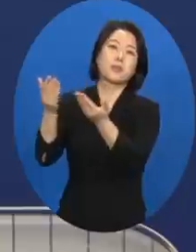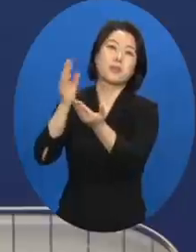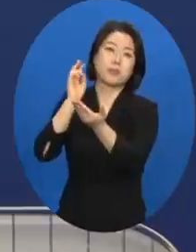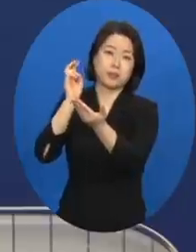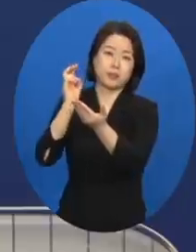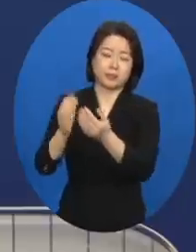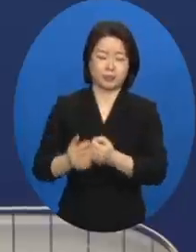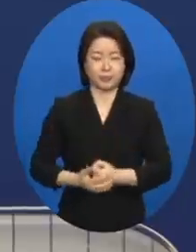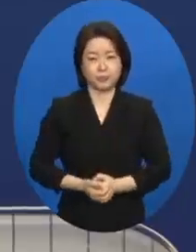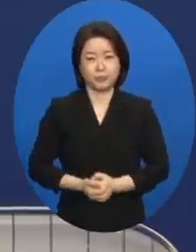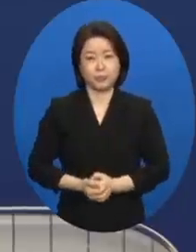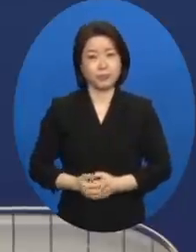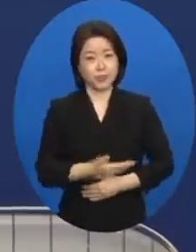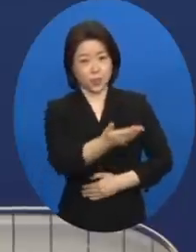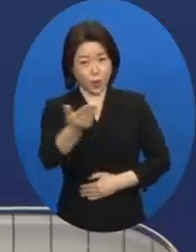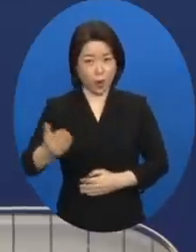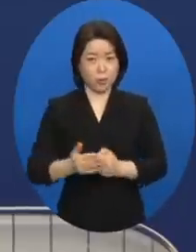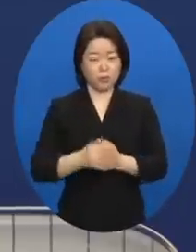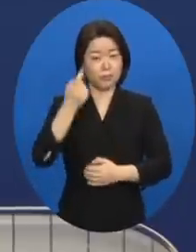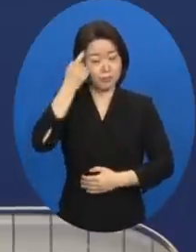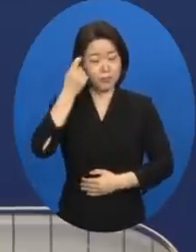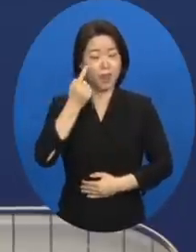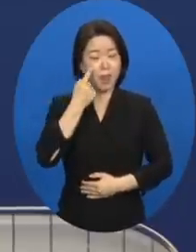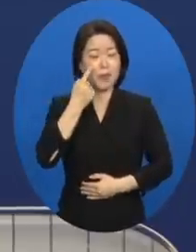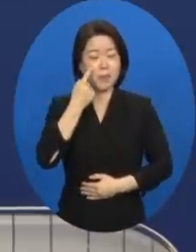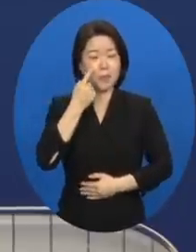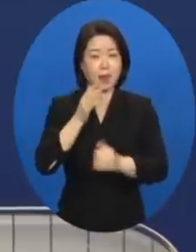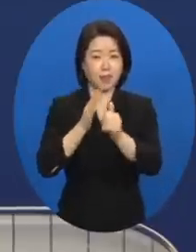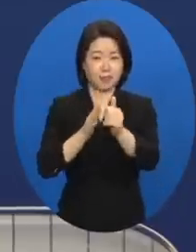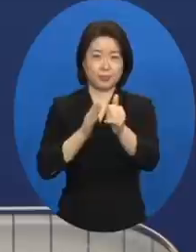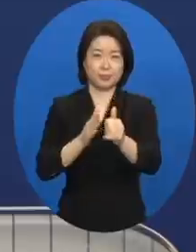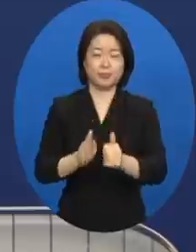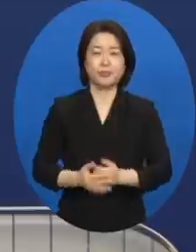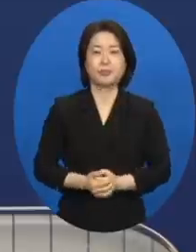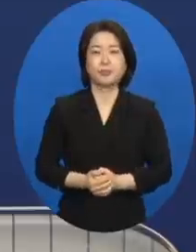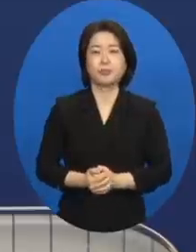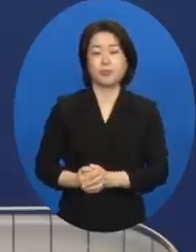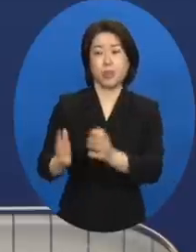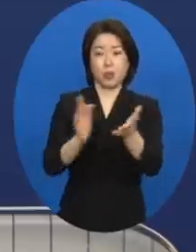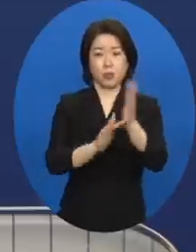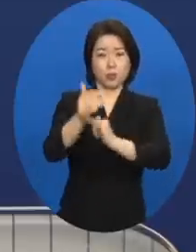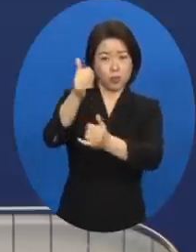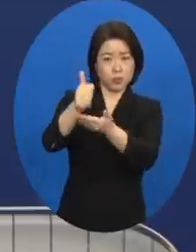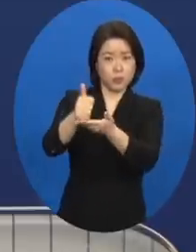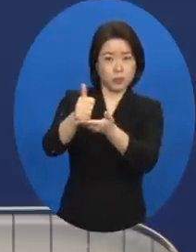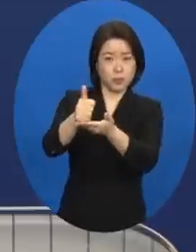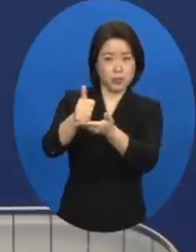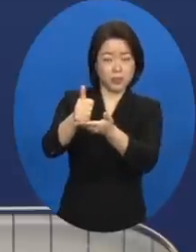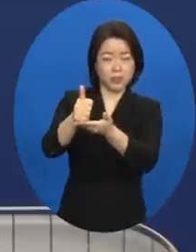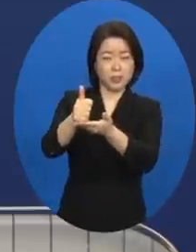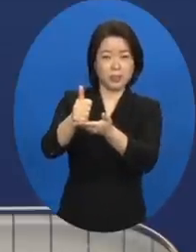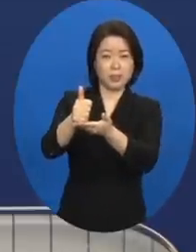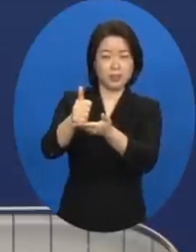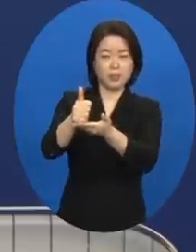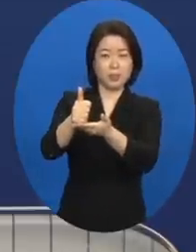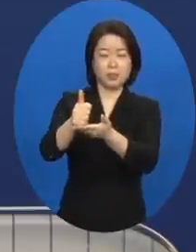여러분, 한번 생각해 보세요. 예수님이